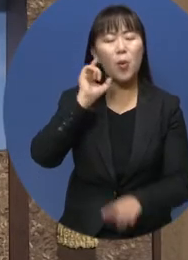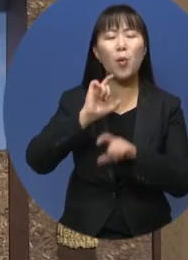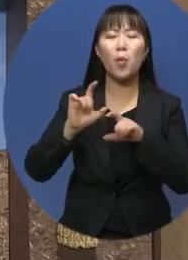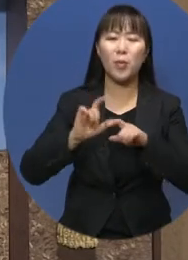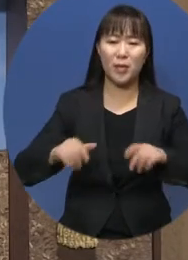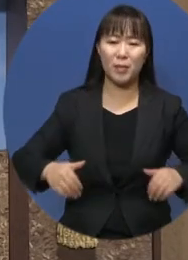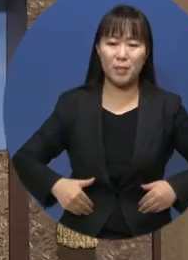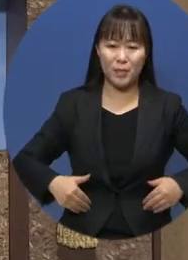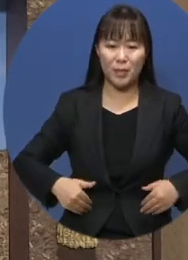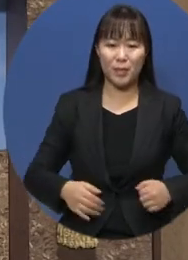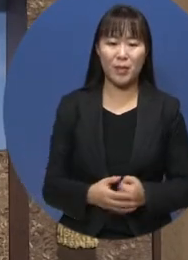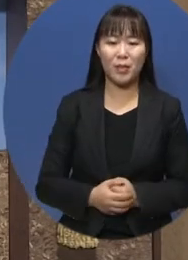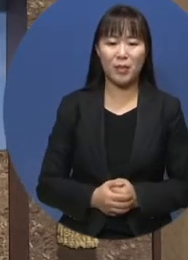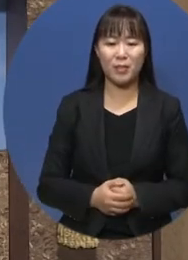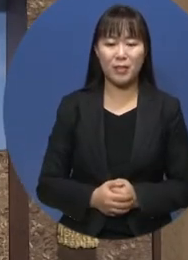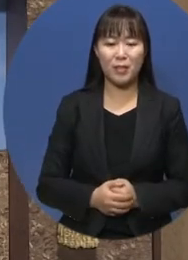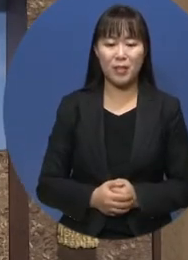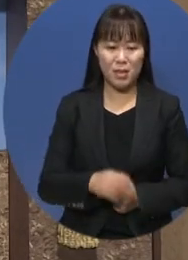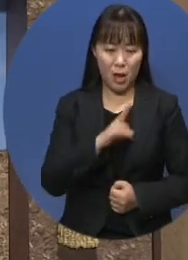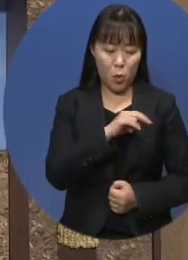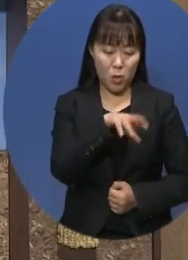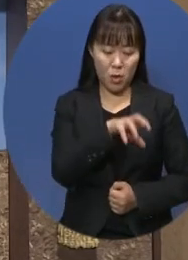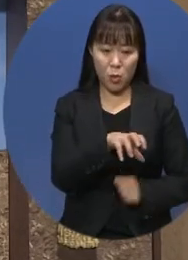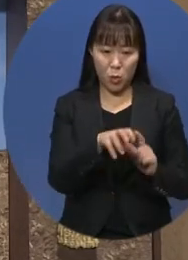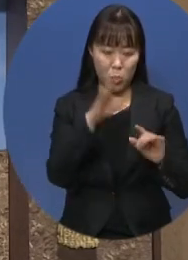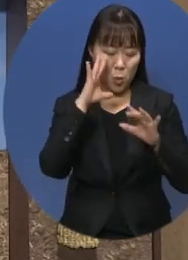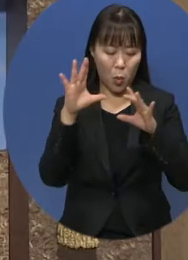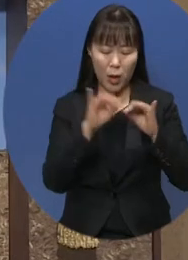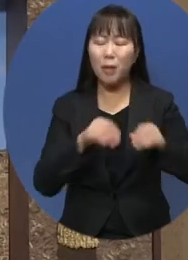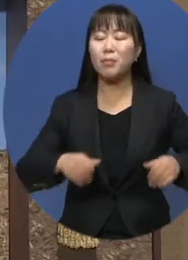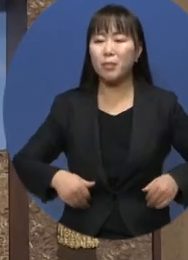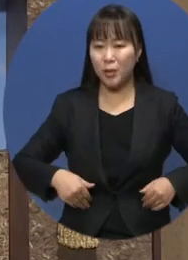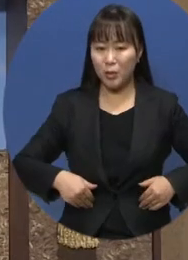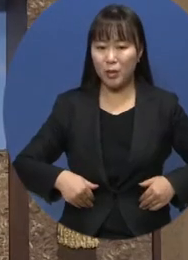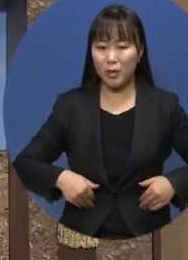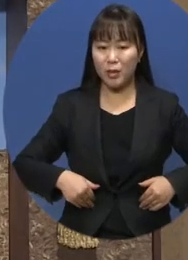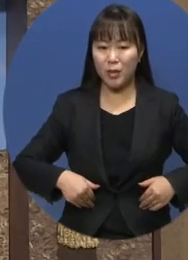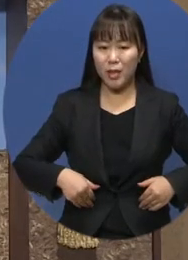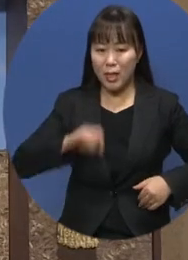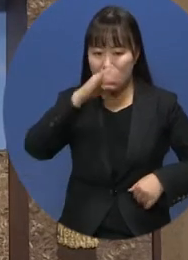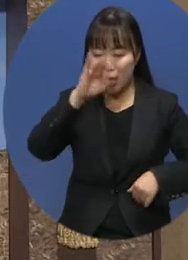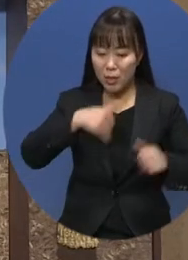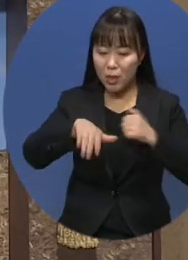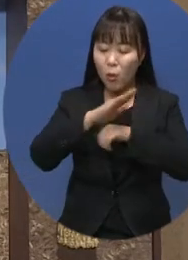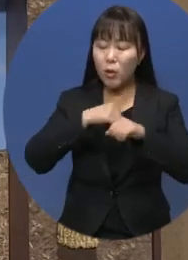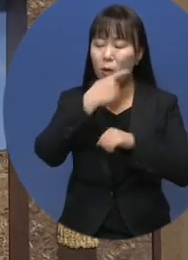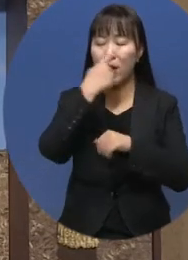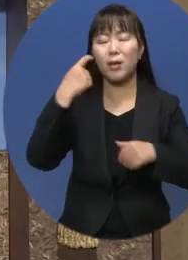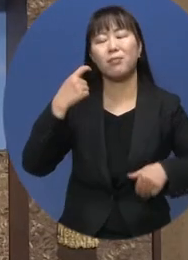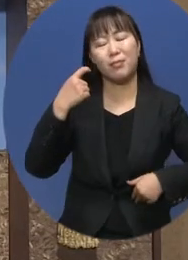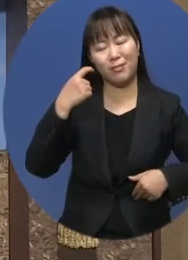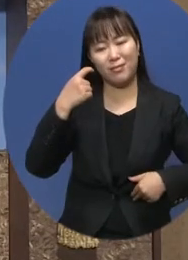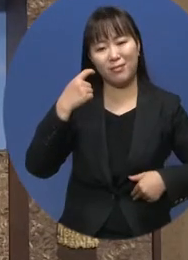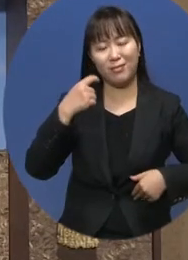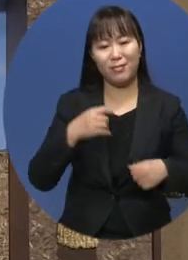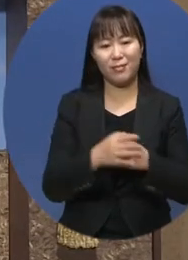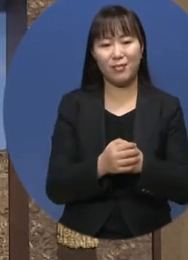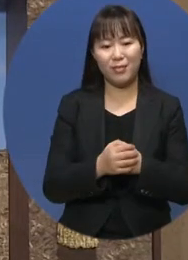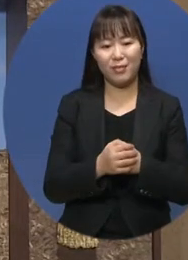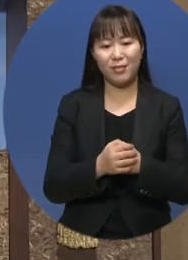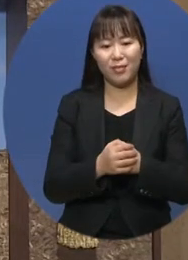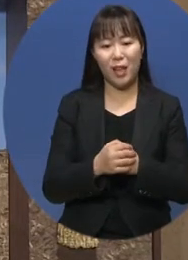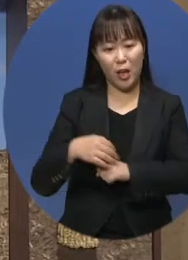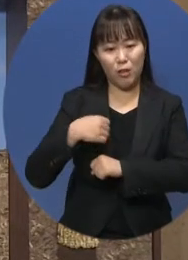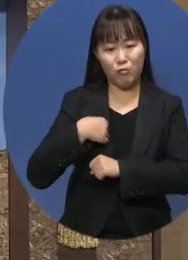좀 해봐야 줘 왜냐하면 또 의회에서 도 동의해야 되는 부분이고 예 재정여건 도검 퇴화된 게 중요한 거 안 우리 국방의